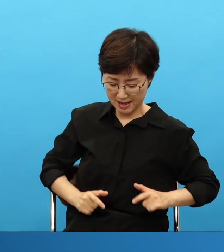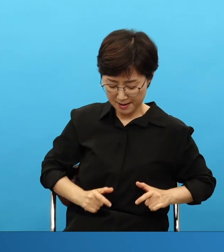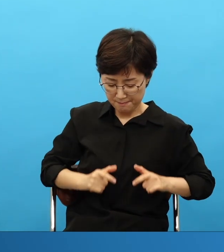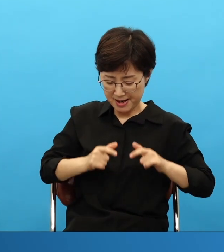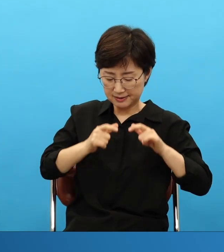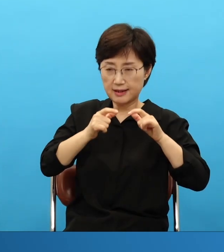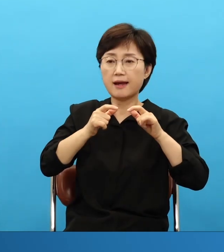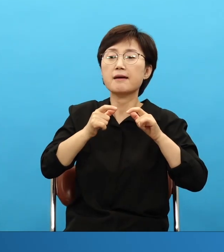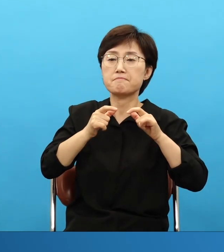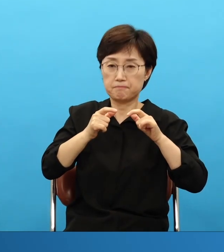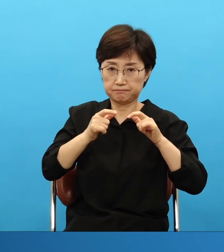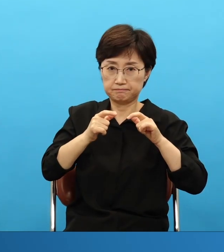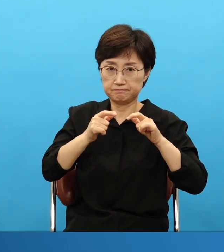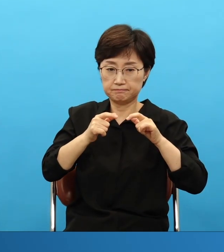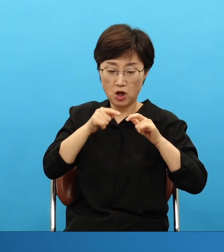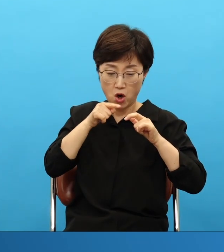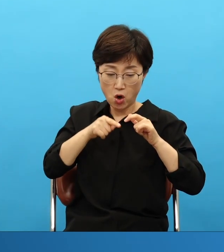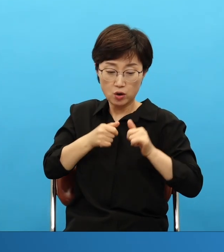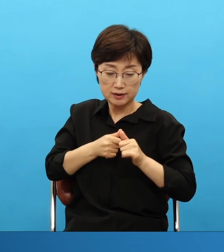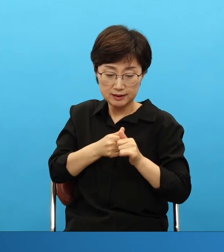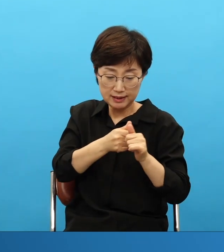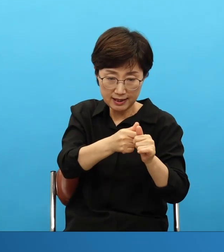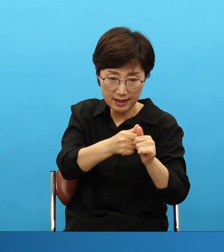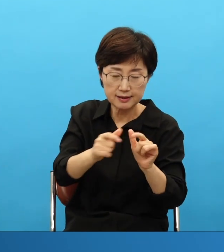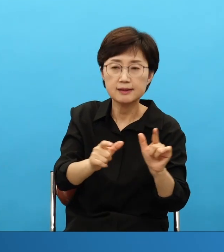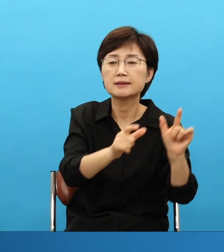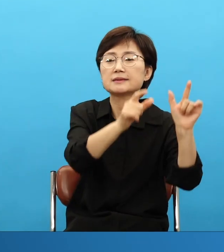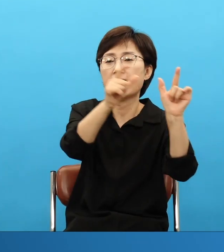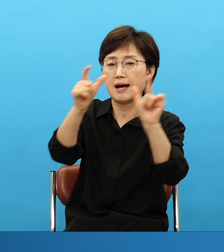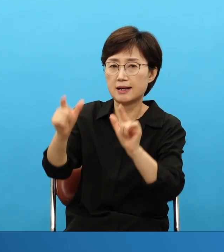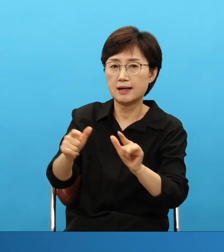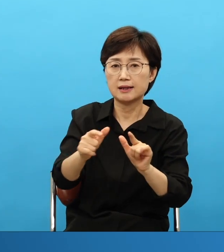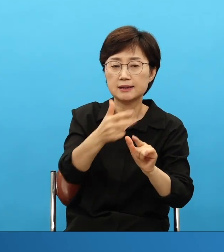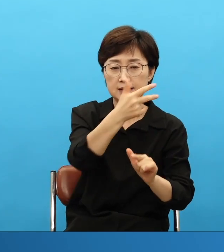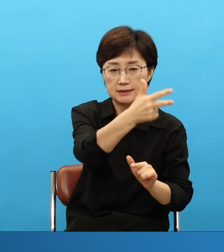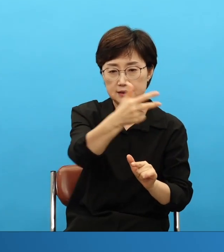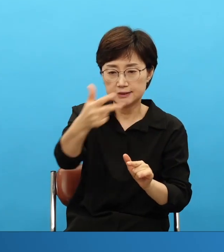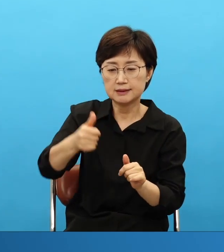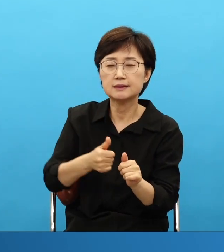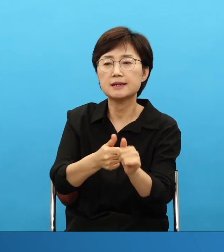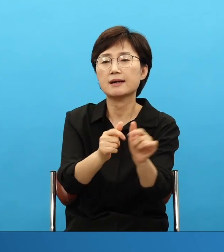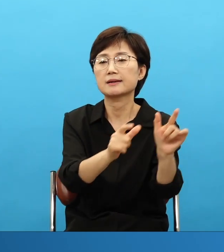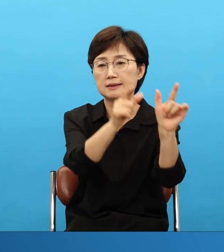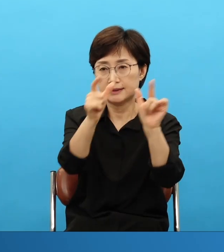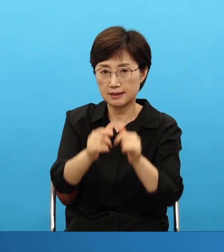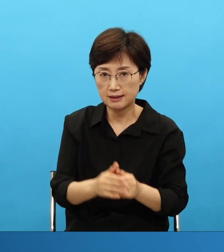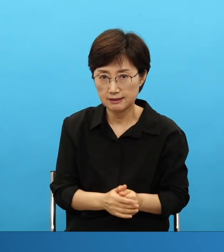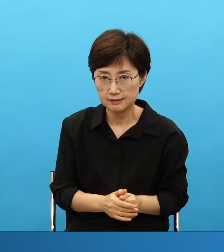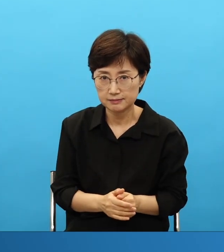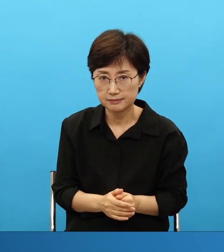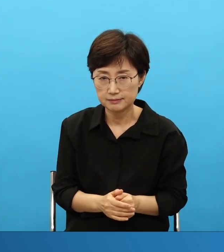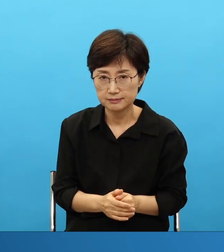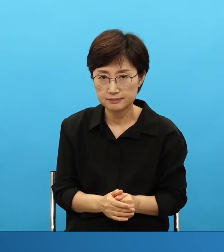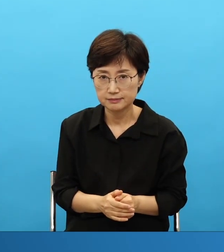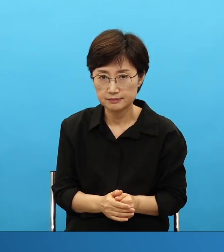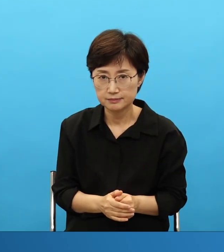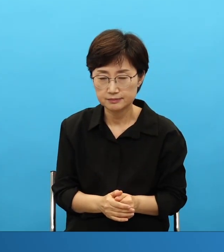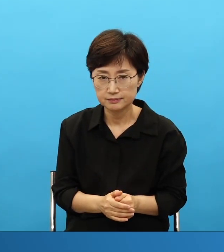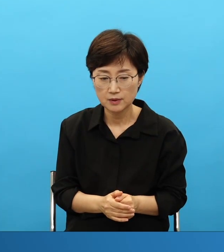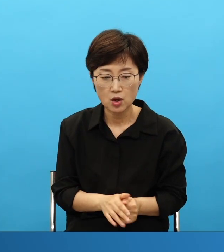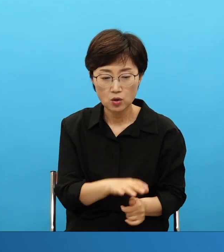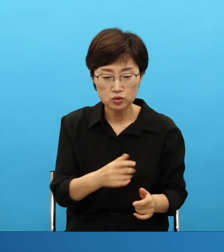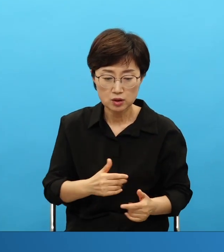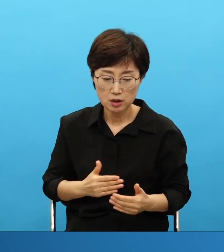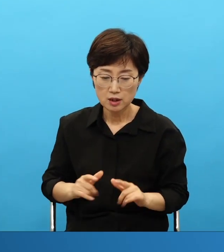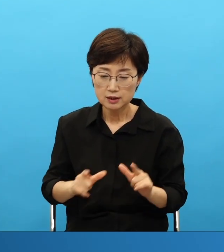그 망대를 따라 여정을 가는 겁니다 군군 사람 살는 이정표를